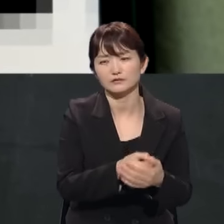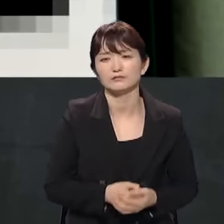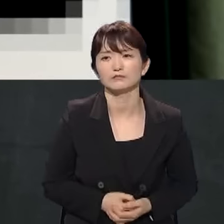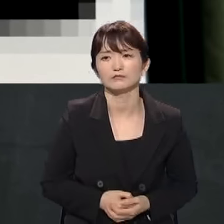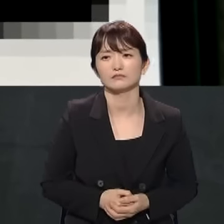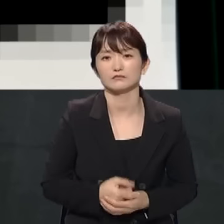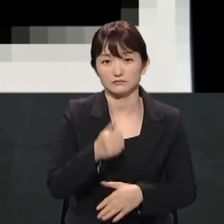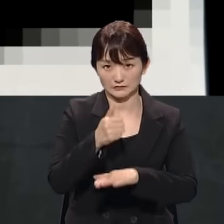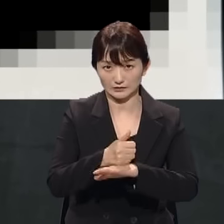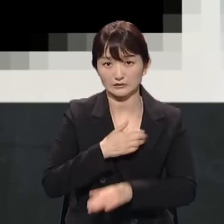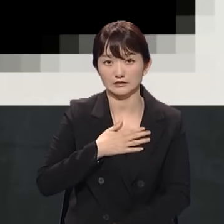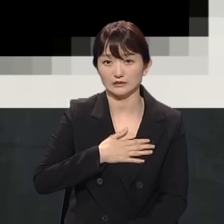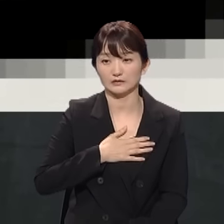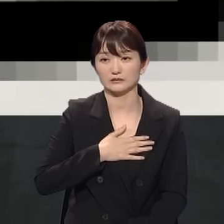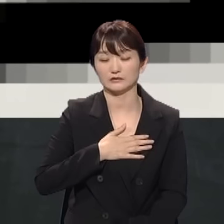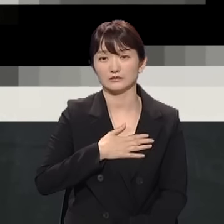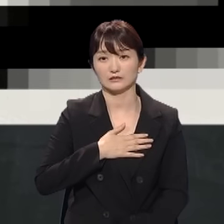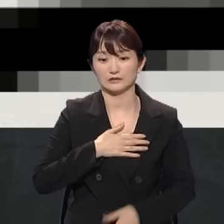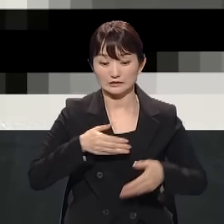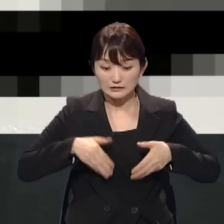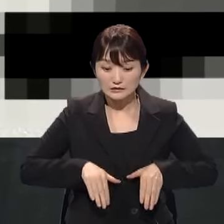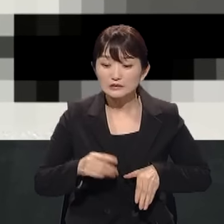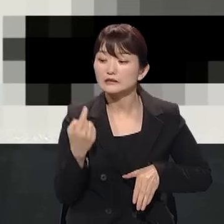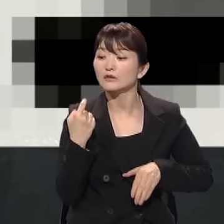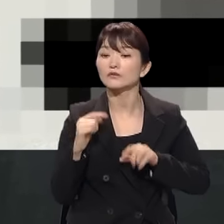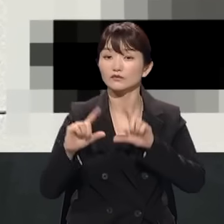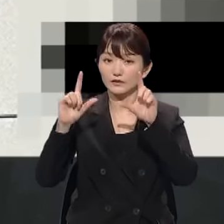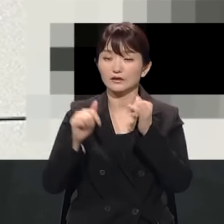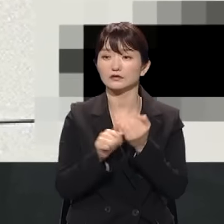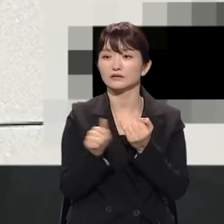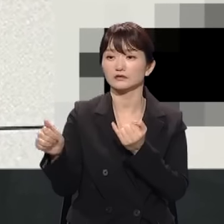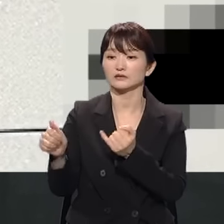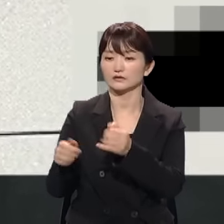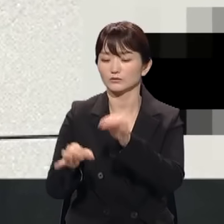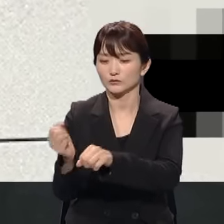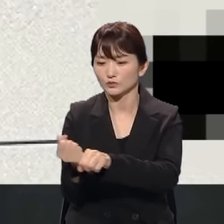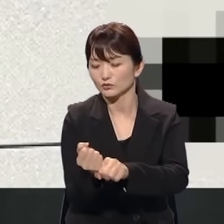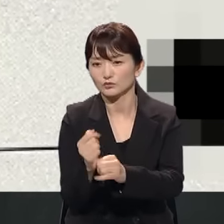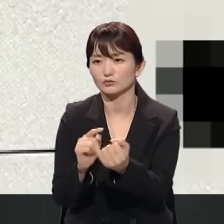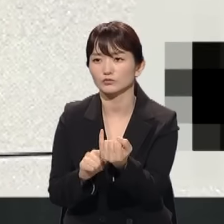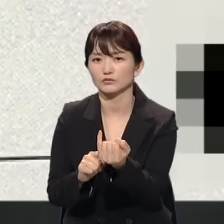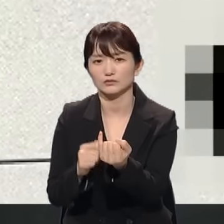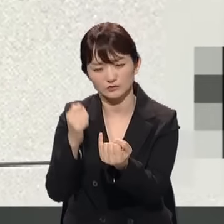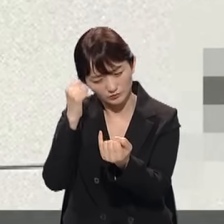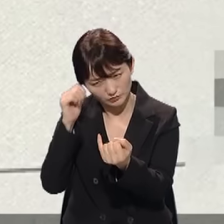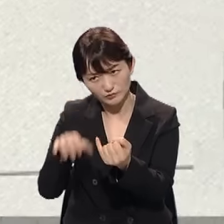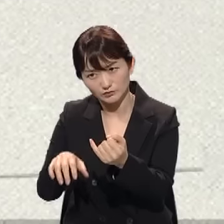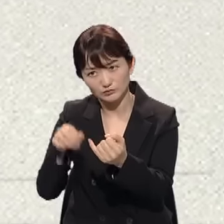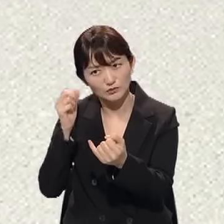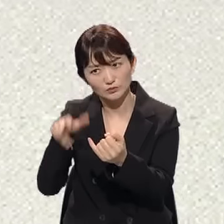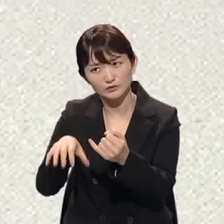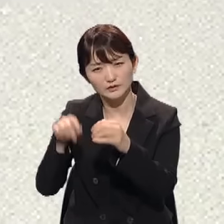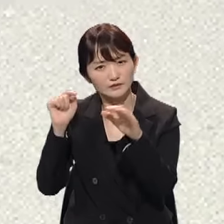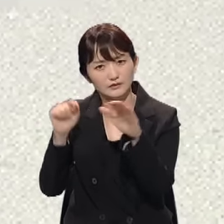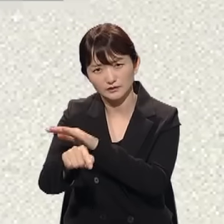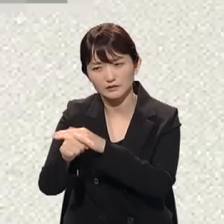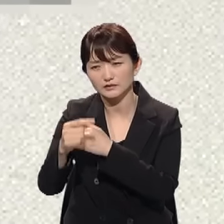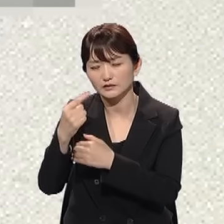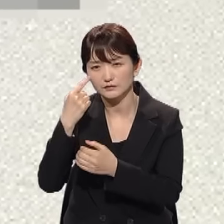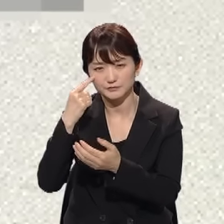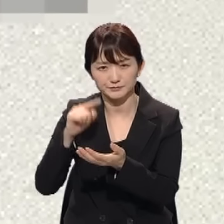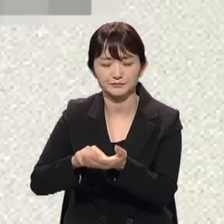나중에 알고 보니까 출산 바로 전날에 남편이 그 프로 골프하고 숙박업소에 갔던 사실을 발견해